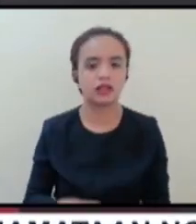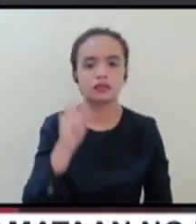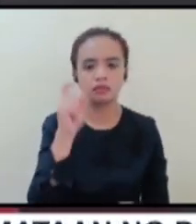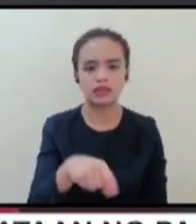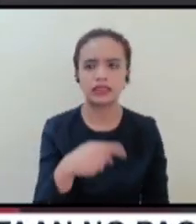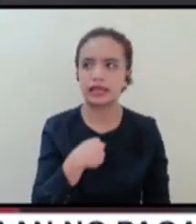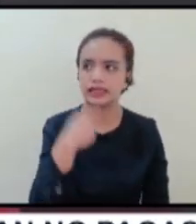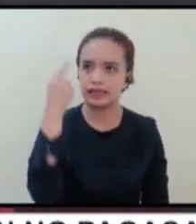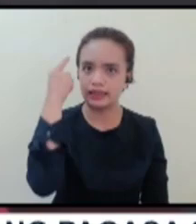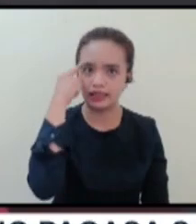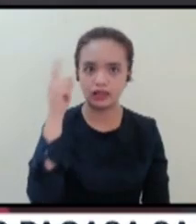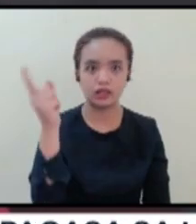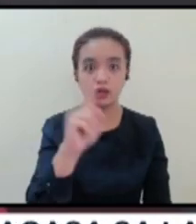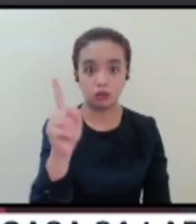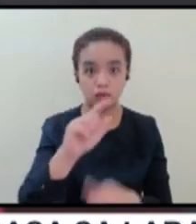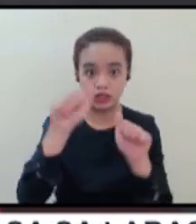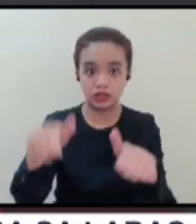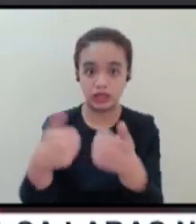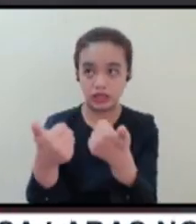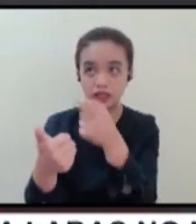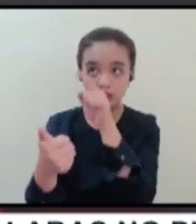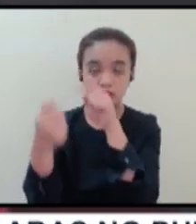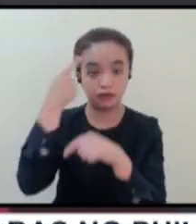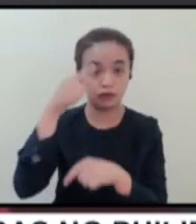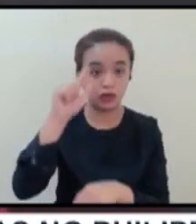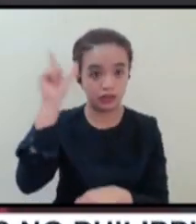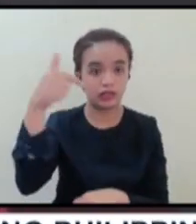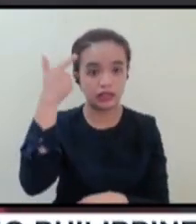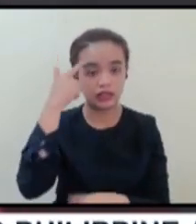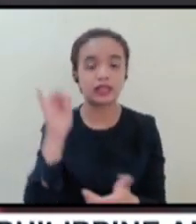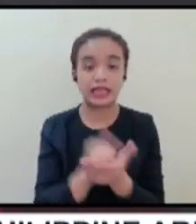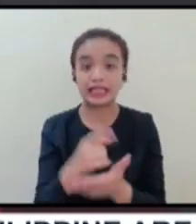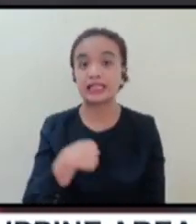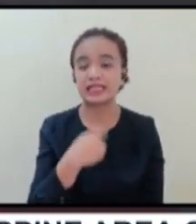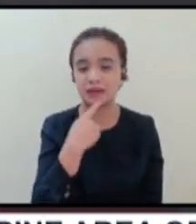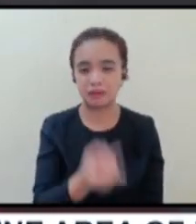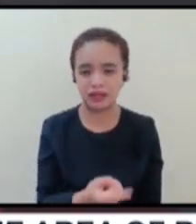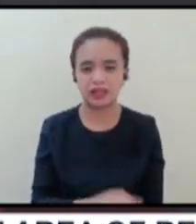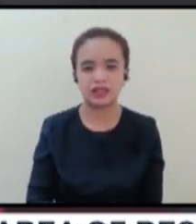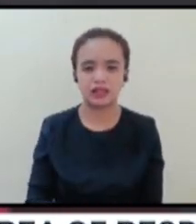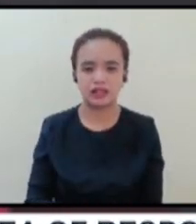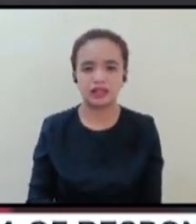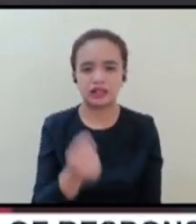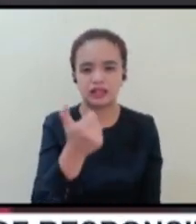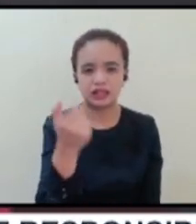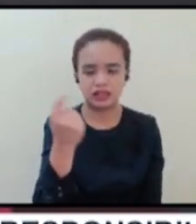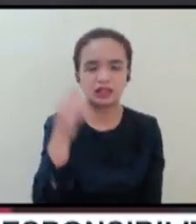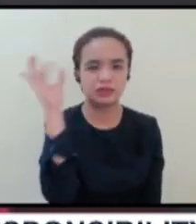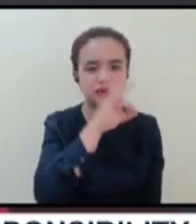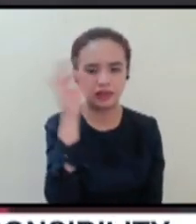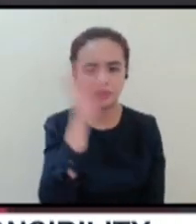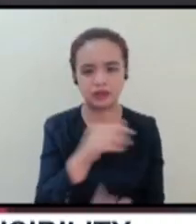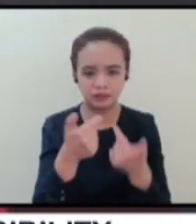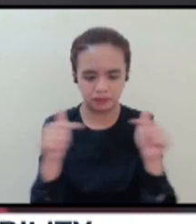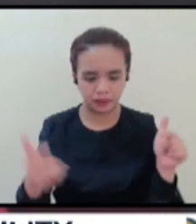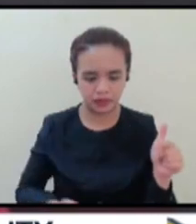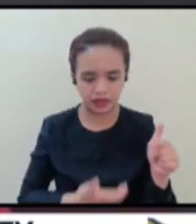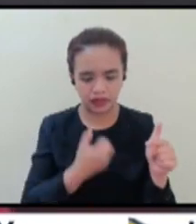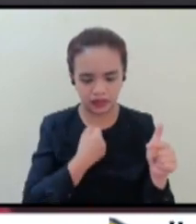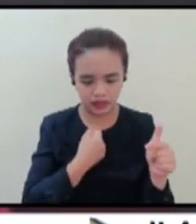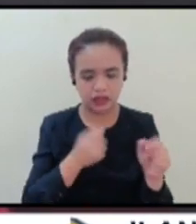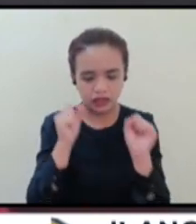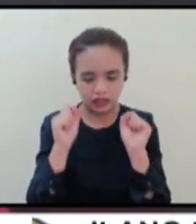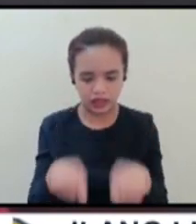tingin ko, ang hamon sa mga tao sa gobyerno. Yan ang sinasabi ko eh, pilit natin inaalis ang wikang Pilipino, ang wikang sarili. Matutupo